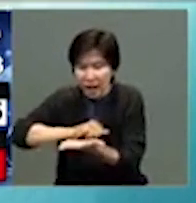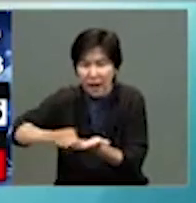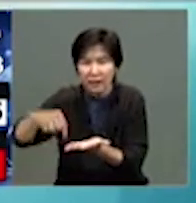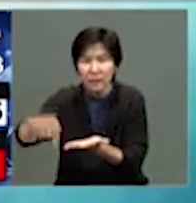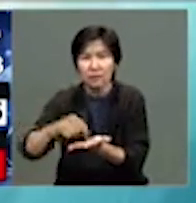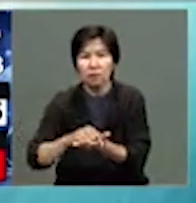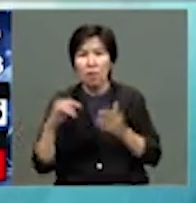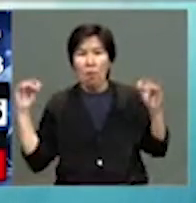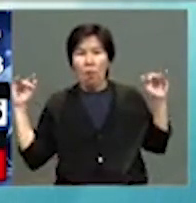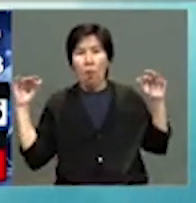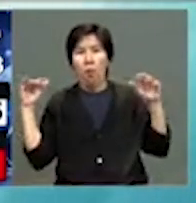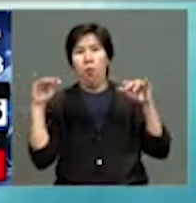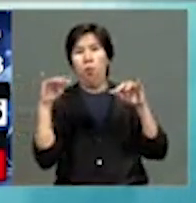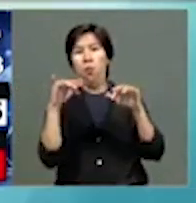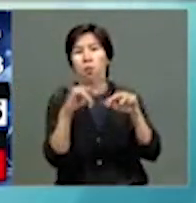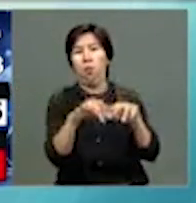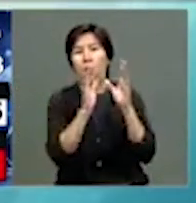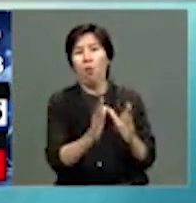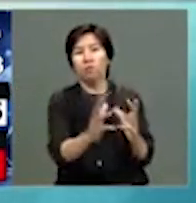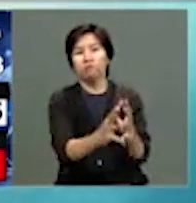ข้อที่เราเคยบอกกันอย่างคุ้นเคยนะครับอยู่ห่างไว้ใส่แมสกันมันล้างมือแล้วก็เรื่องของการทำความสะอาดพื้นผิวบวกกับเรื่องของการไม่แออัดที่5ข้อหลักแล้วมาบวกกันกับท่านจับ